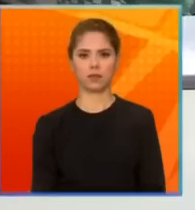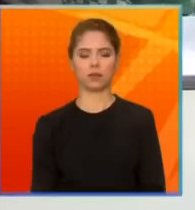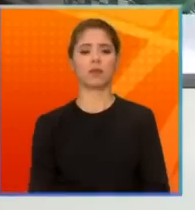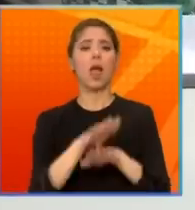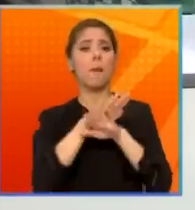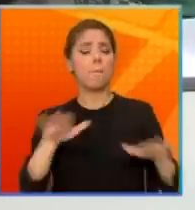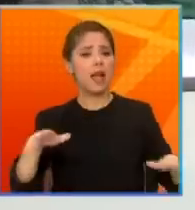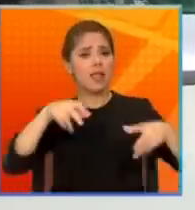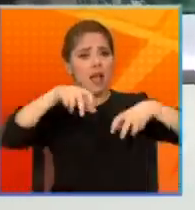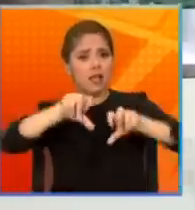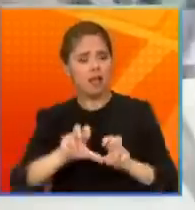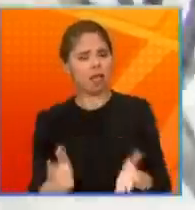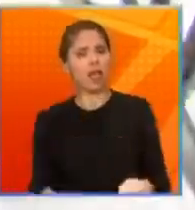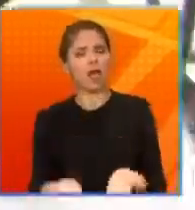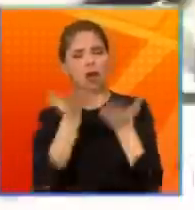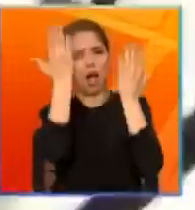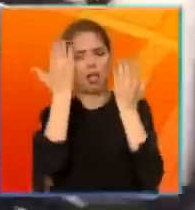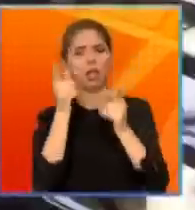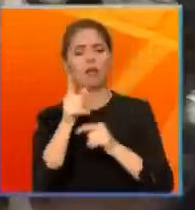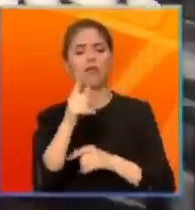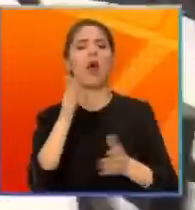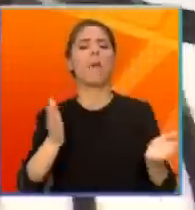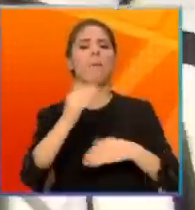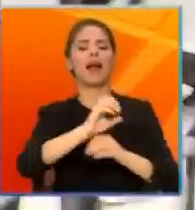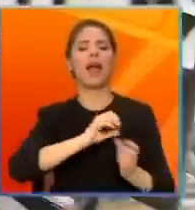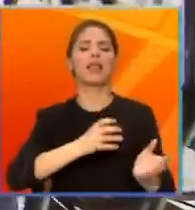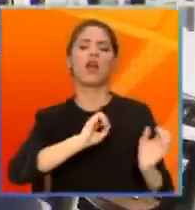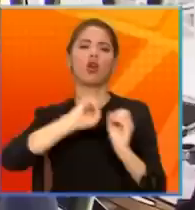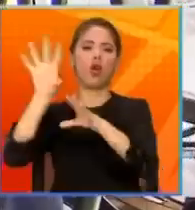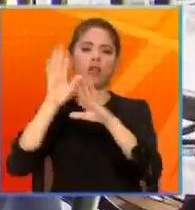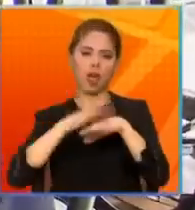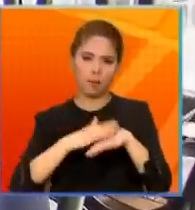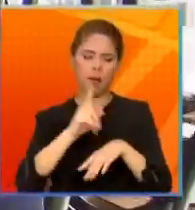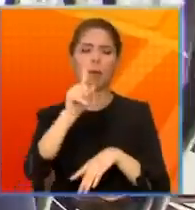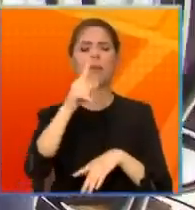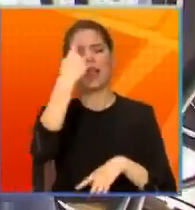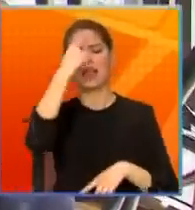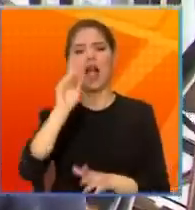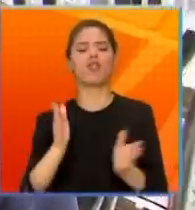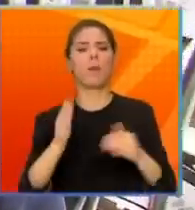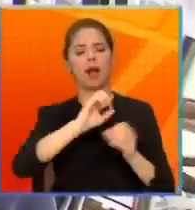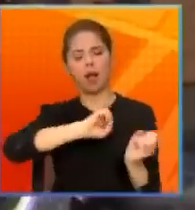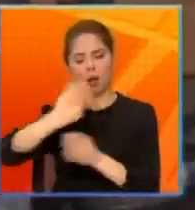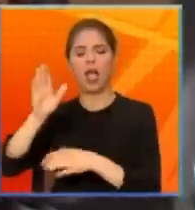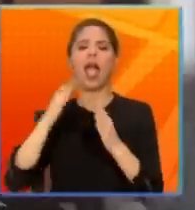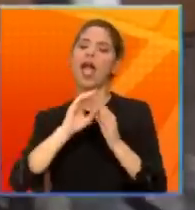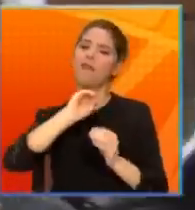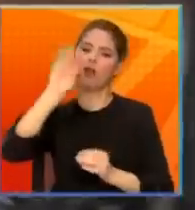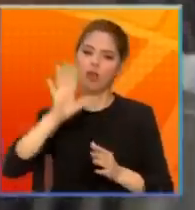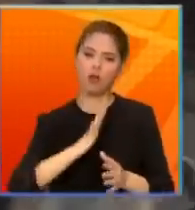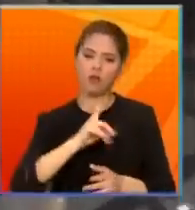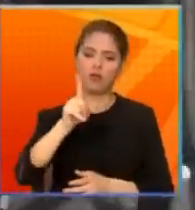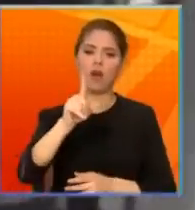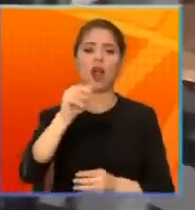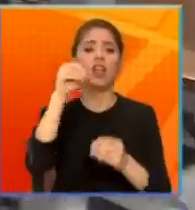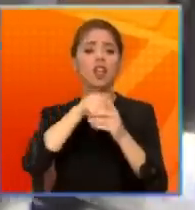Masa sandalyeyi kaldırdık. Paket servisi yapıyoruz. Sadece paket servisi yapıyoruz. Evlere hizmet götürüyoruz. İçeride